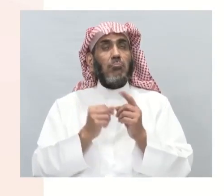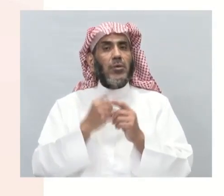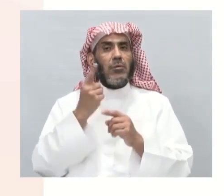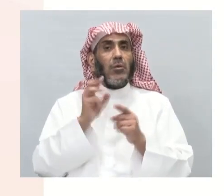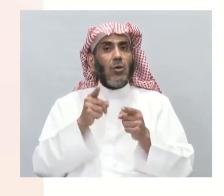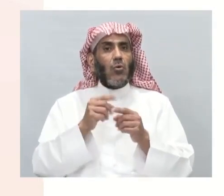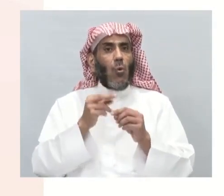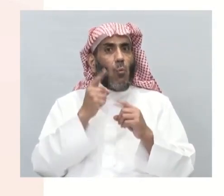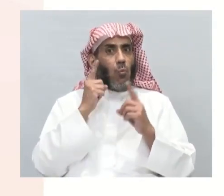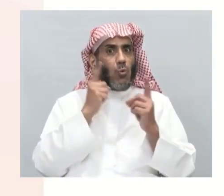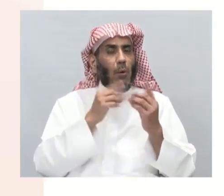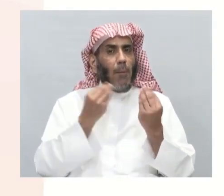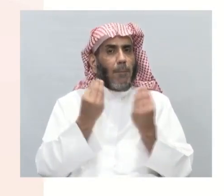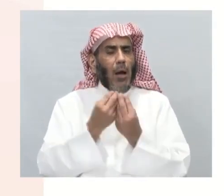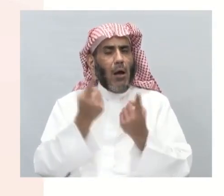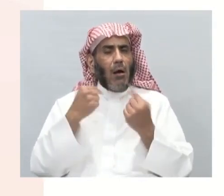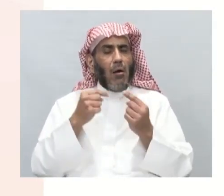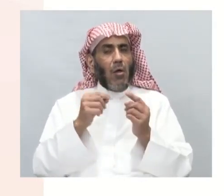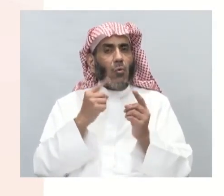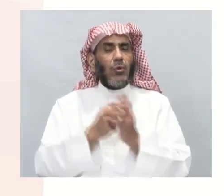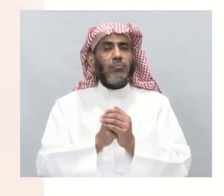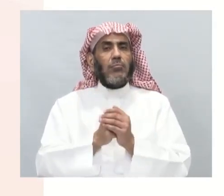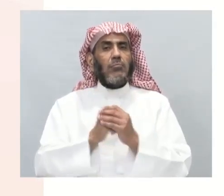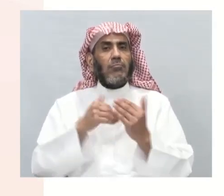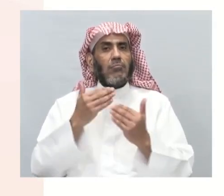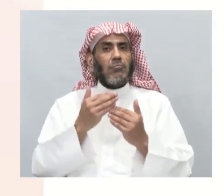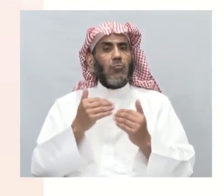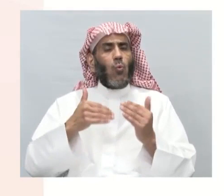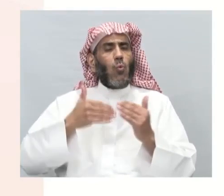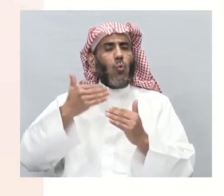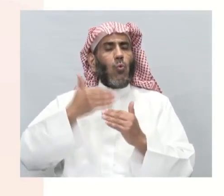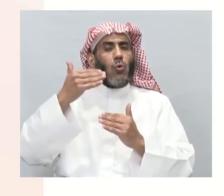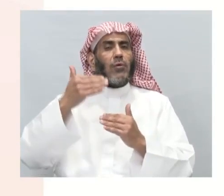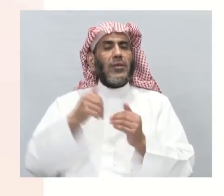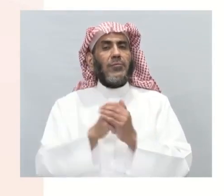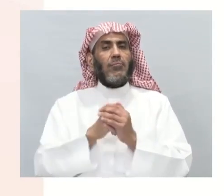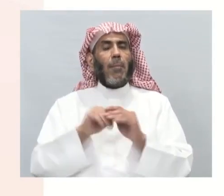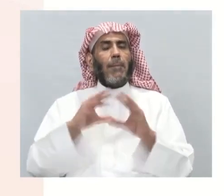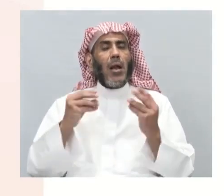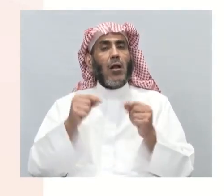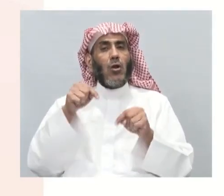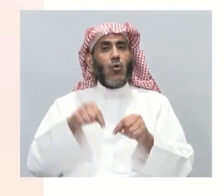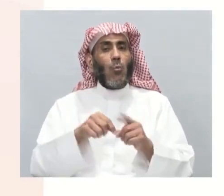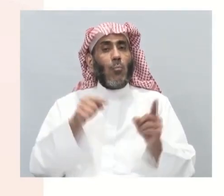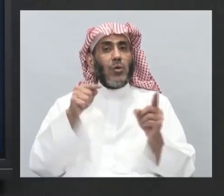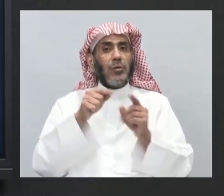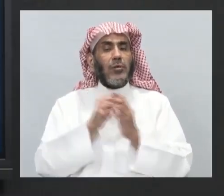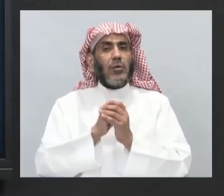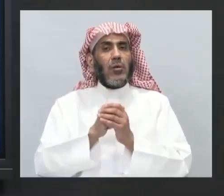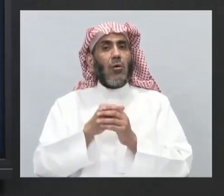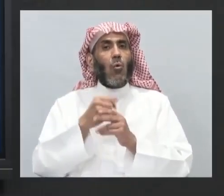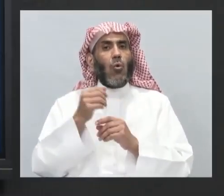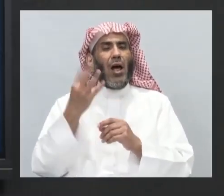اذا كنت متابعا معنا مذ ان بدانا هذه الوحده ستنمي فشيئا بمعنى انك اليوم وصلت فيها الى